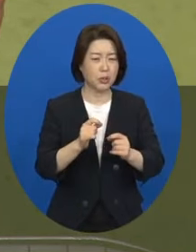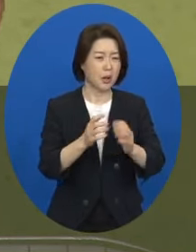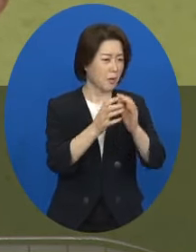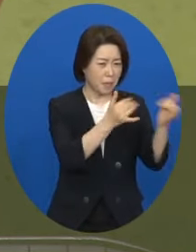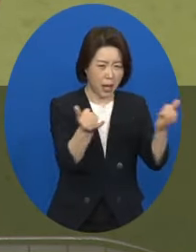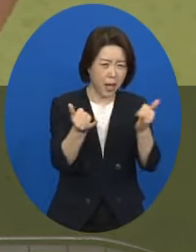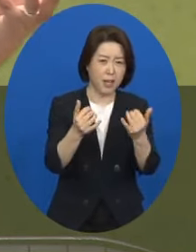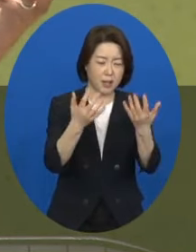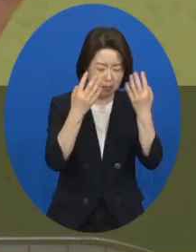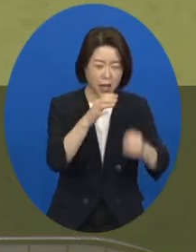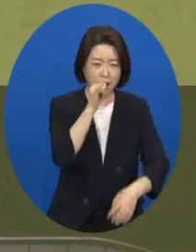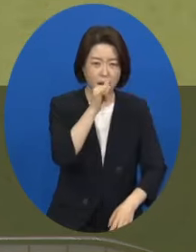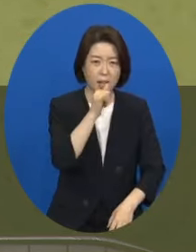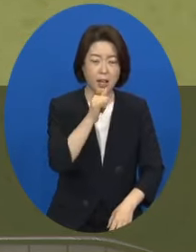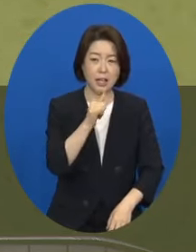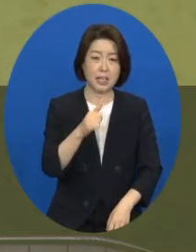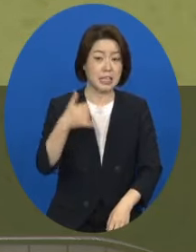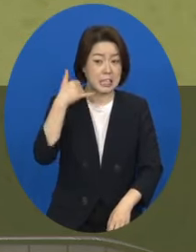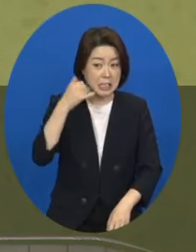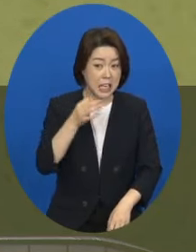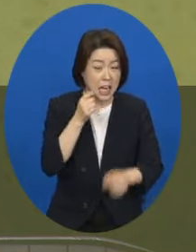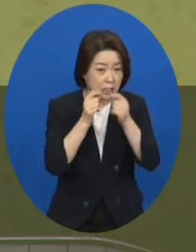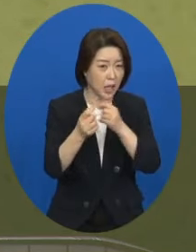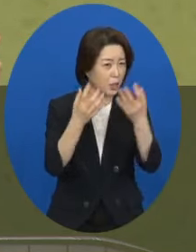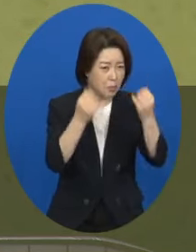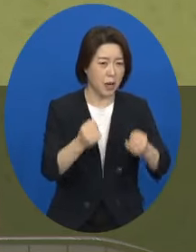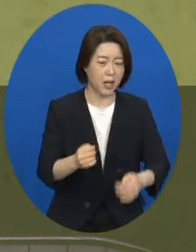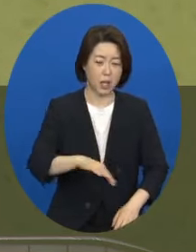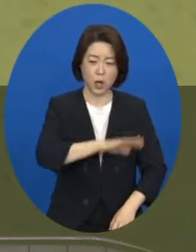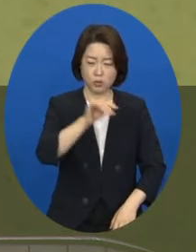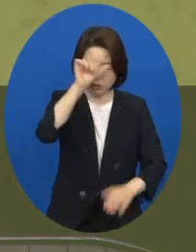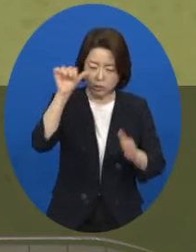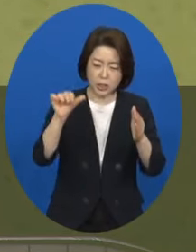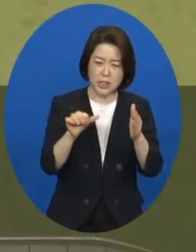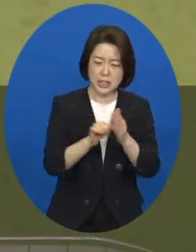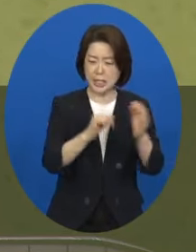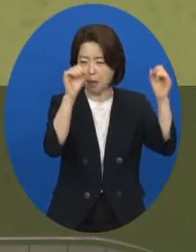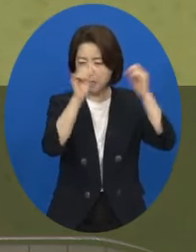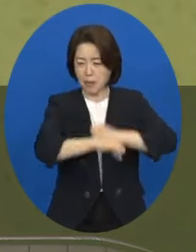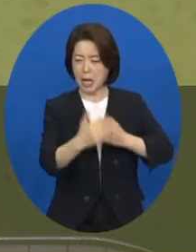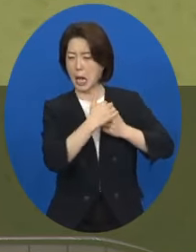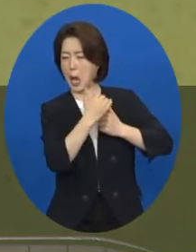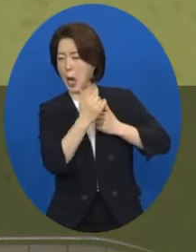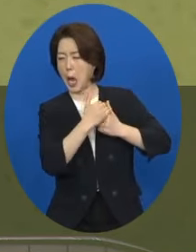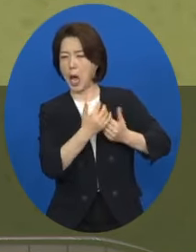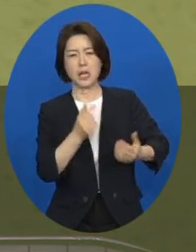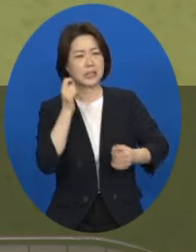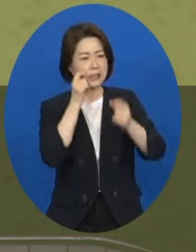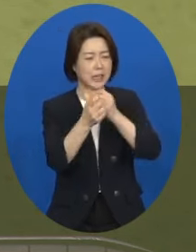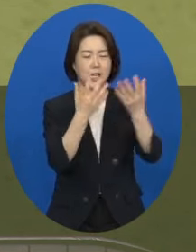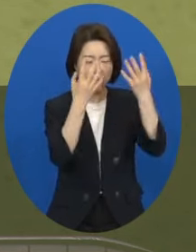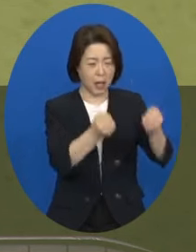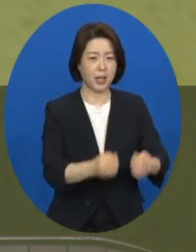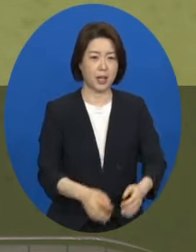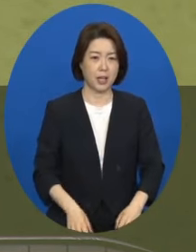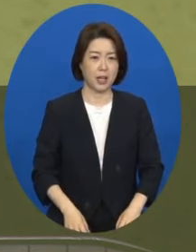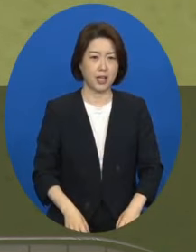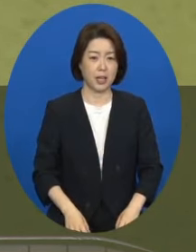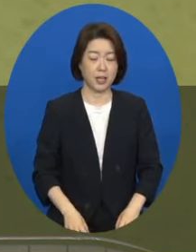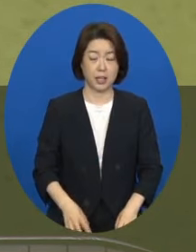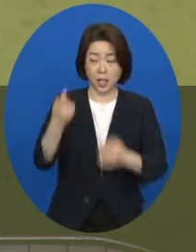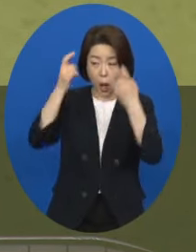보이스피싱부터 해서 하여튼 우리의 인생을 망치려고 하는 사기꾼들이 얼마나 많은지 몰라요. 그러므로 어리석은 자가 되지 말고